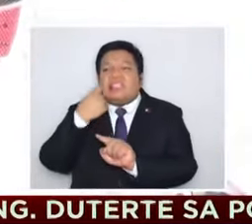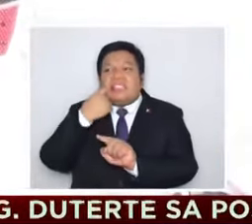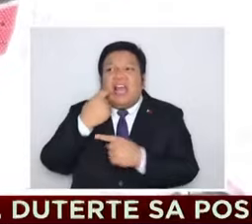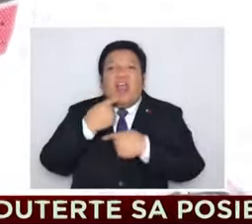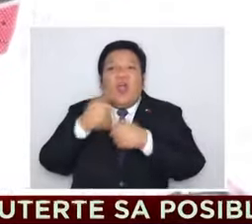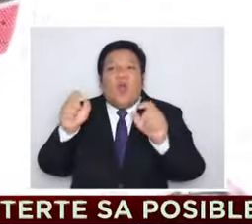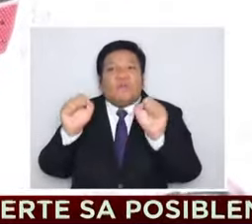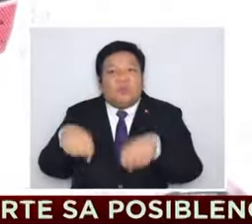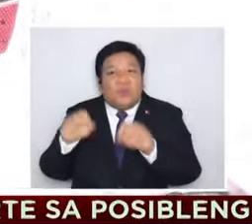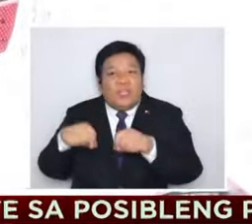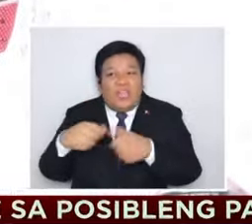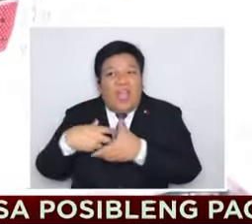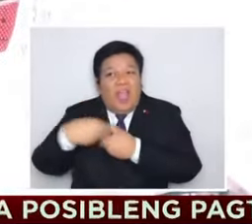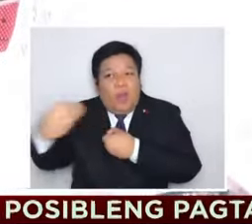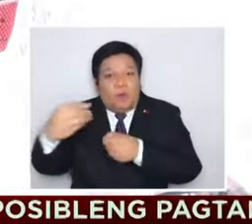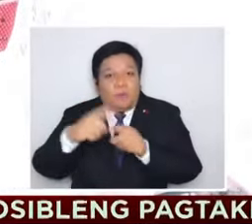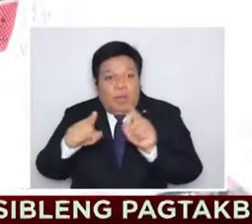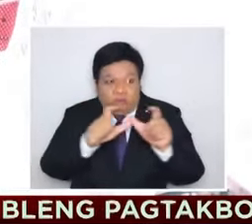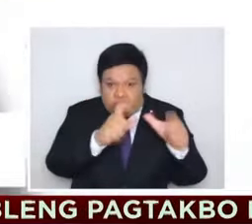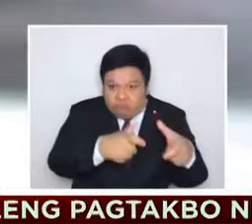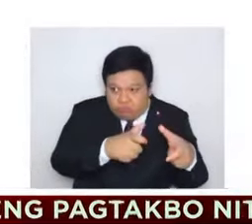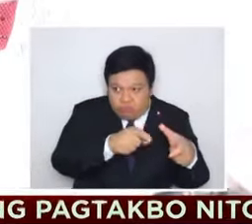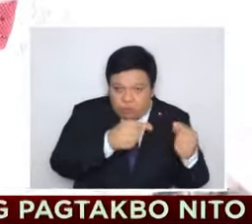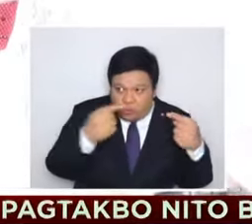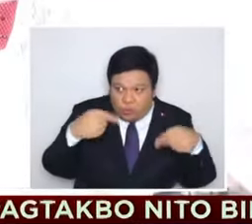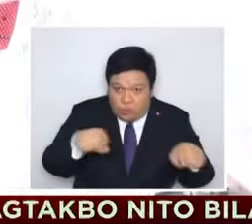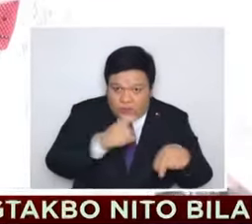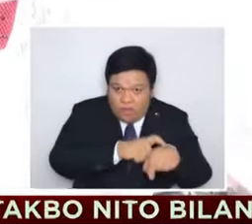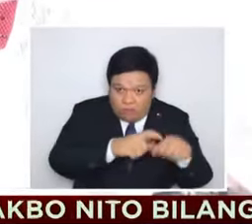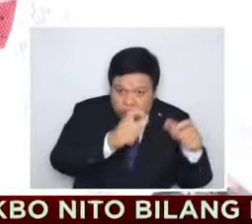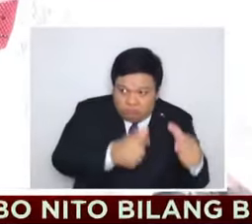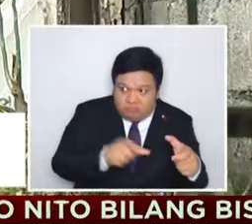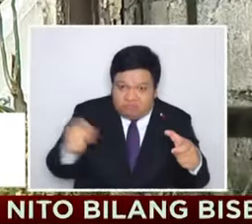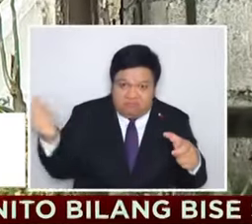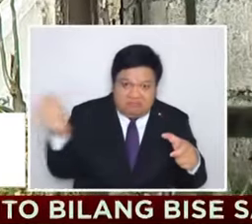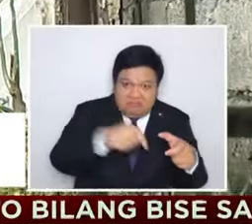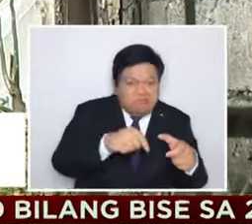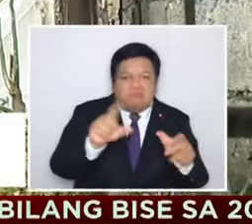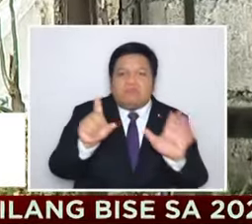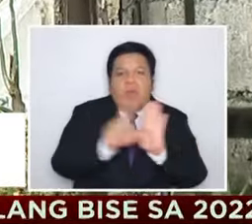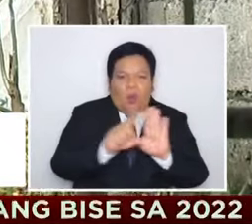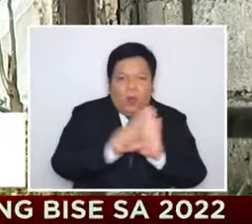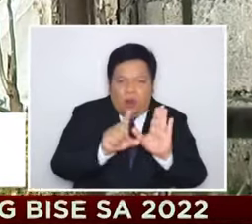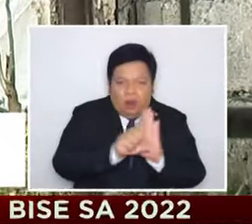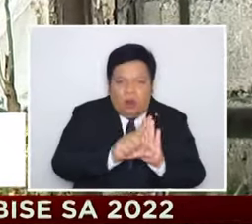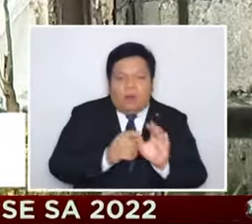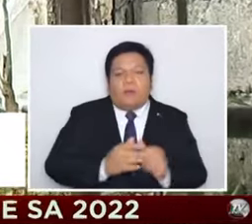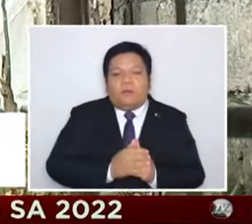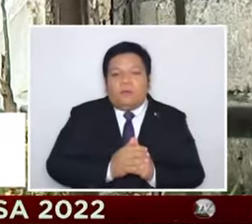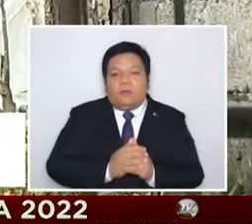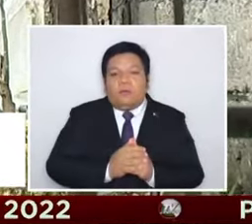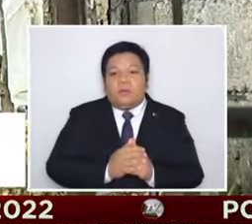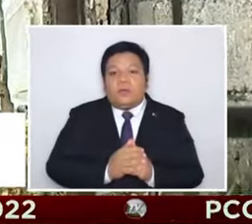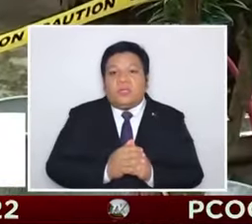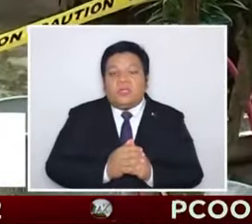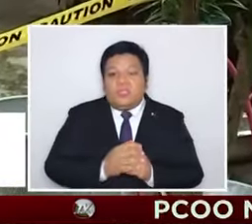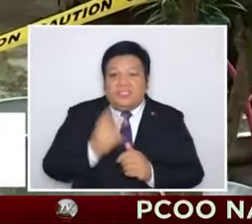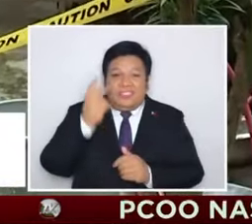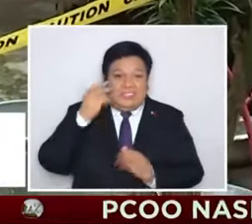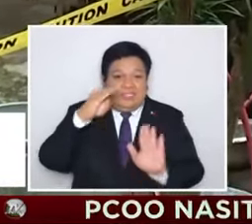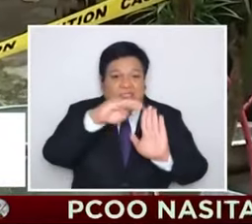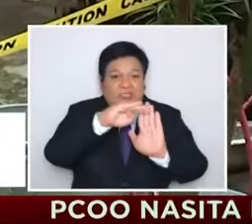nang bumalik hanggang di patapos ang granular lockdown sa lugar nila. Nangunguna ang mga sumusunod na LGU sa